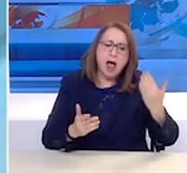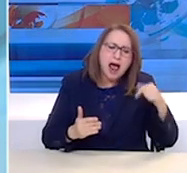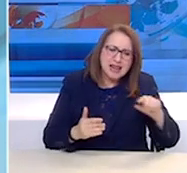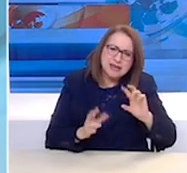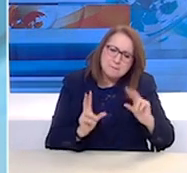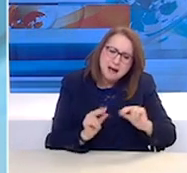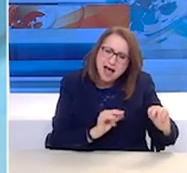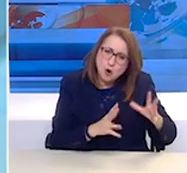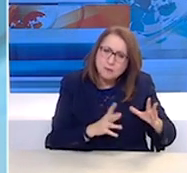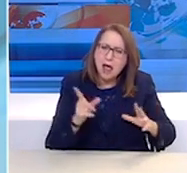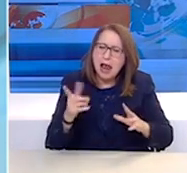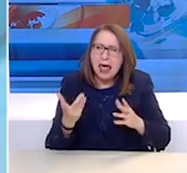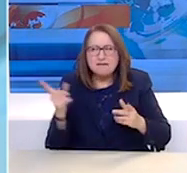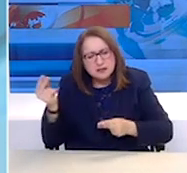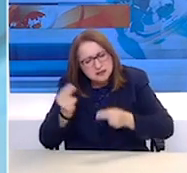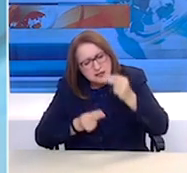περιβάλλον. Έχουν πάρει